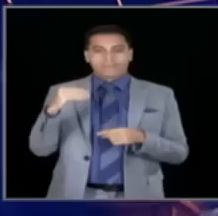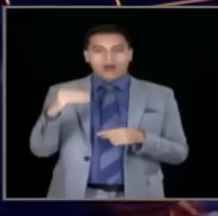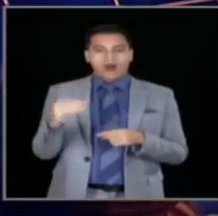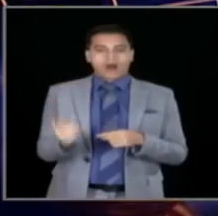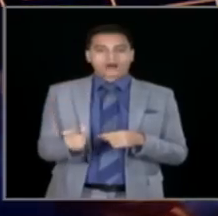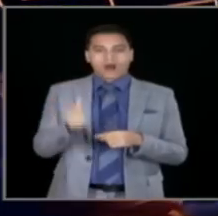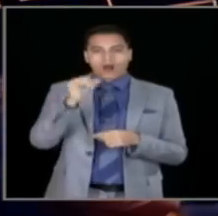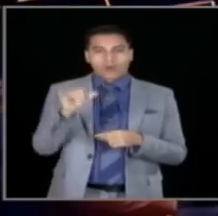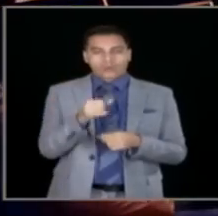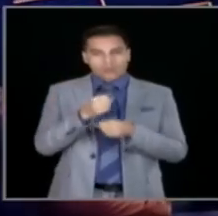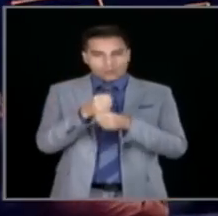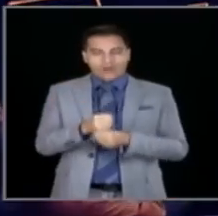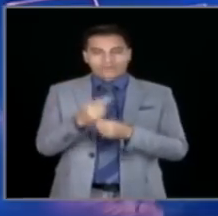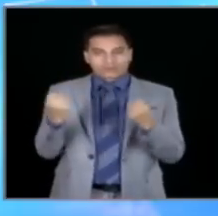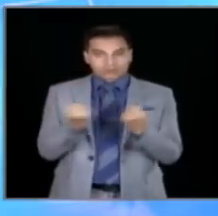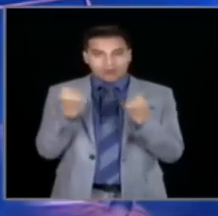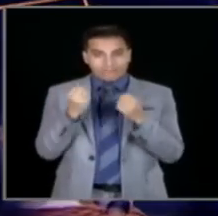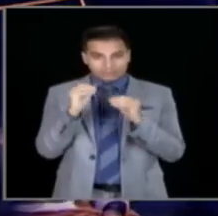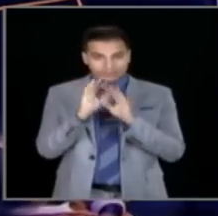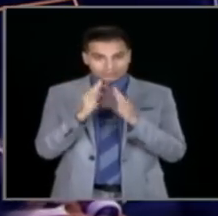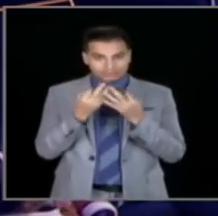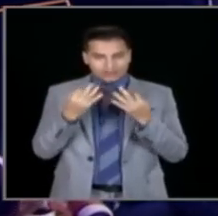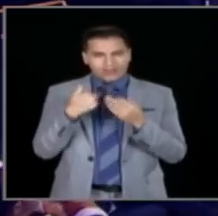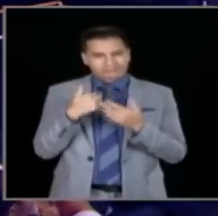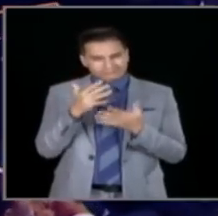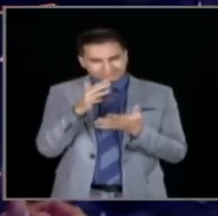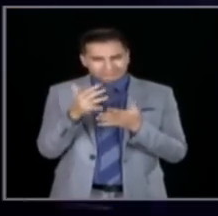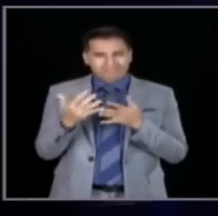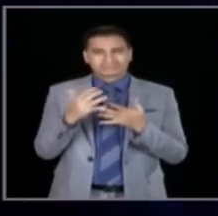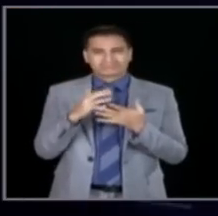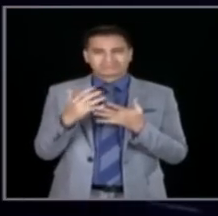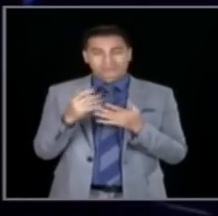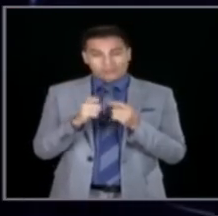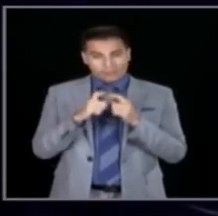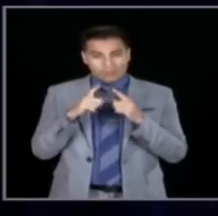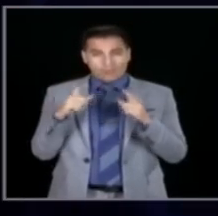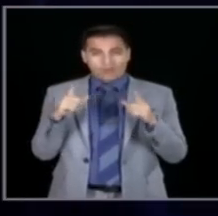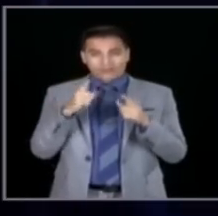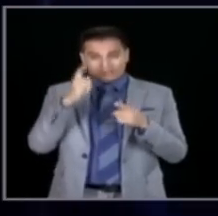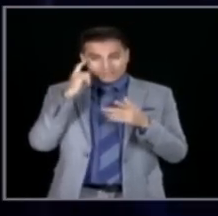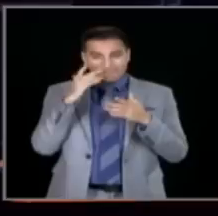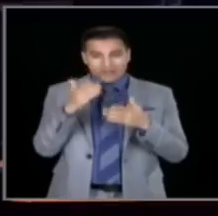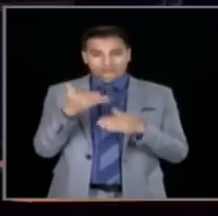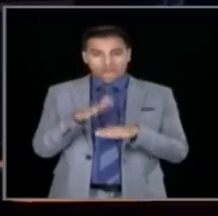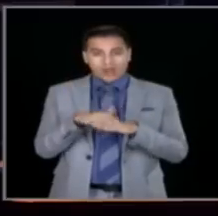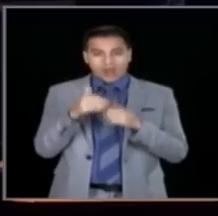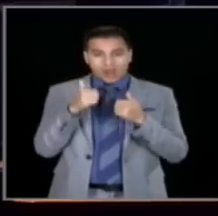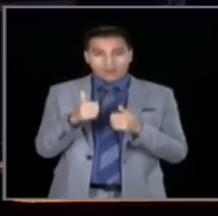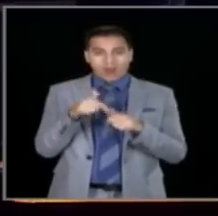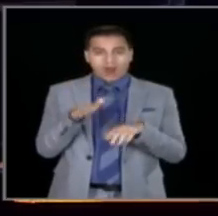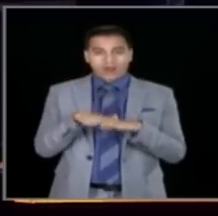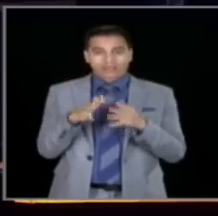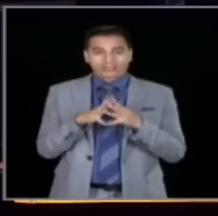طمني بقى، اتدربت على تحت الضغط ولا لا؟ يعني مش قوي. مش قوي. واضح ان انتوا مركزتوش قوي في